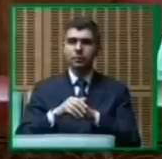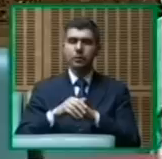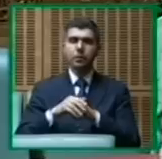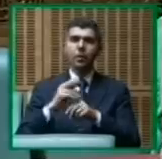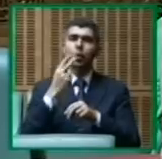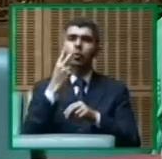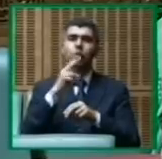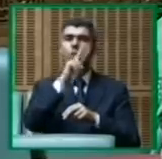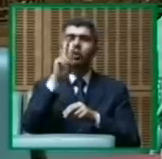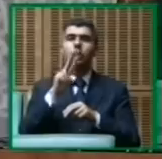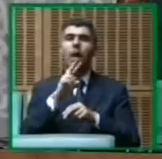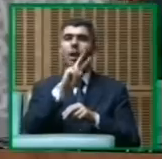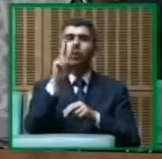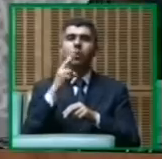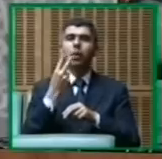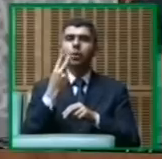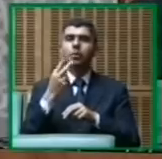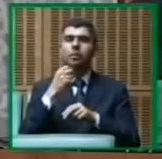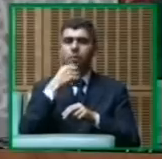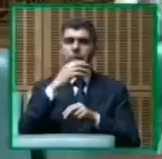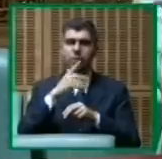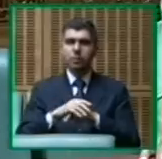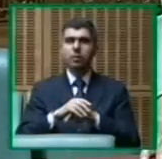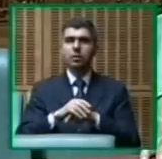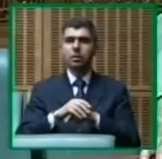فنطرحهم معا. تفضل تفضل. يكون عندنا حق